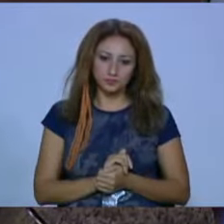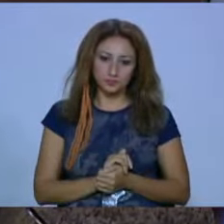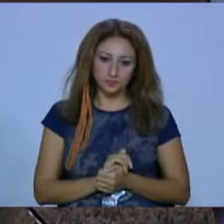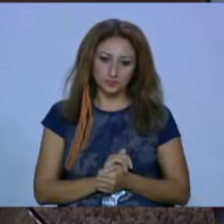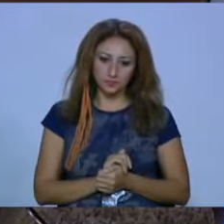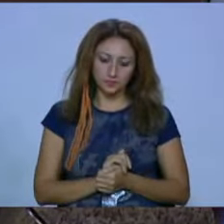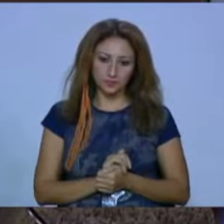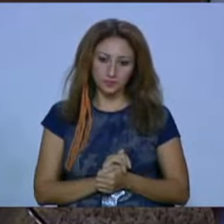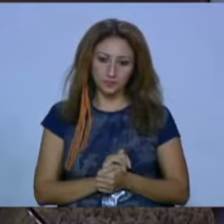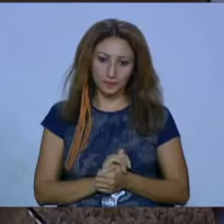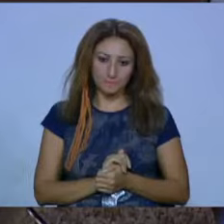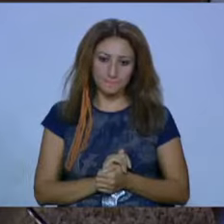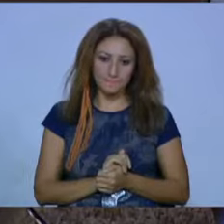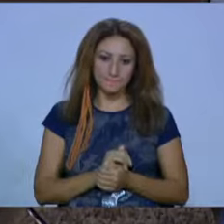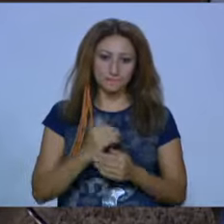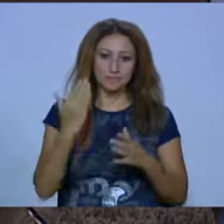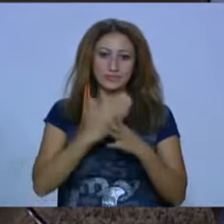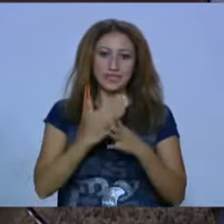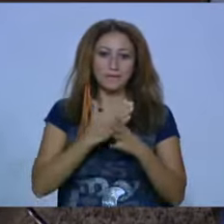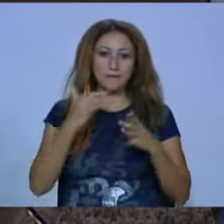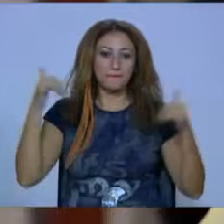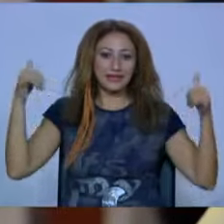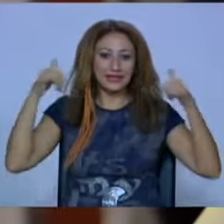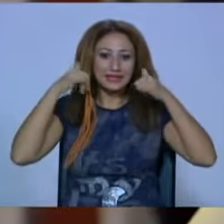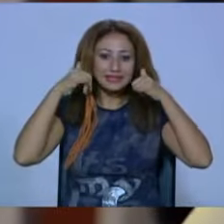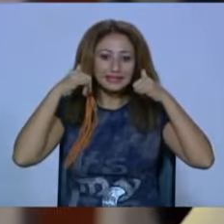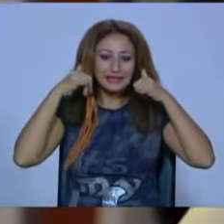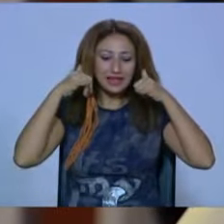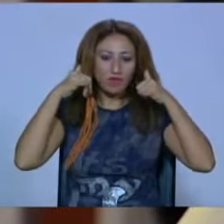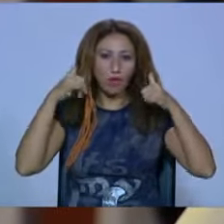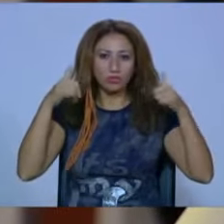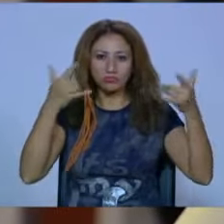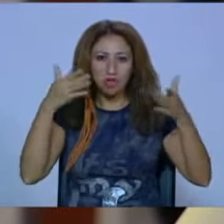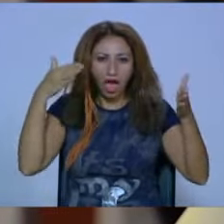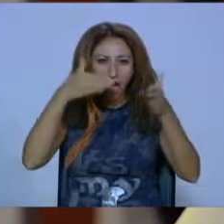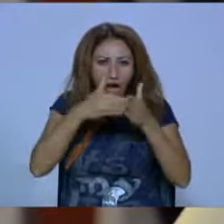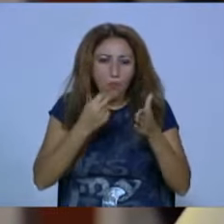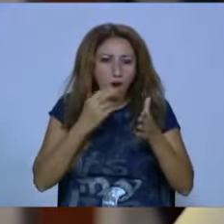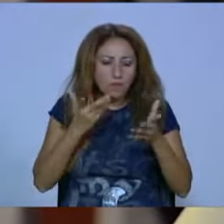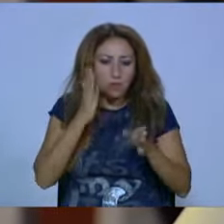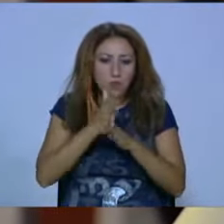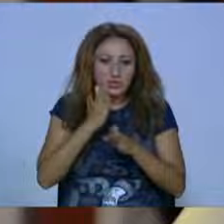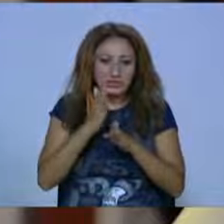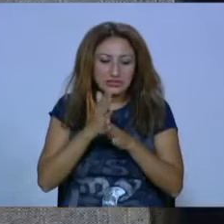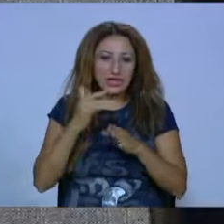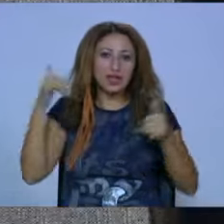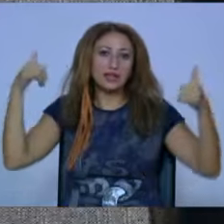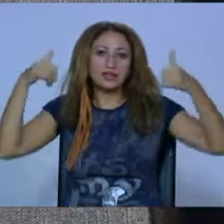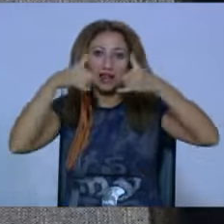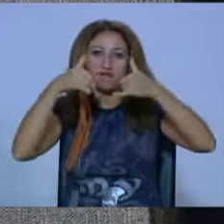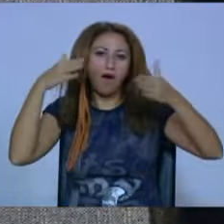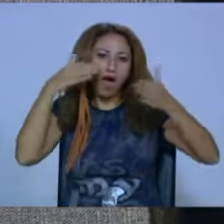اخر مكالمه على عمله، اخر مكالمه فعملت ريداي. حكى لي اشرف الحكايه دي مره، حكى لحضرتك هنا في